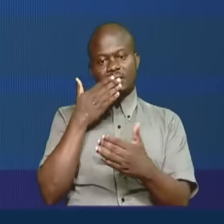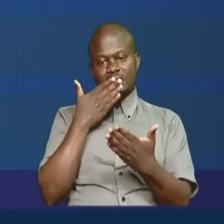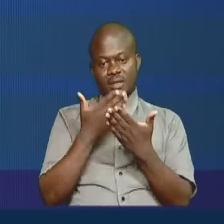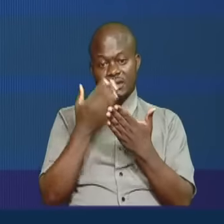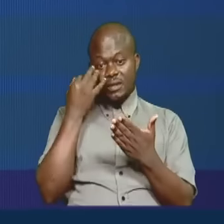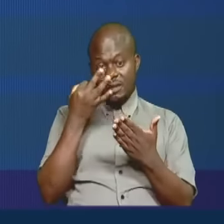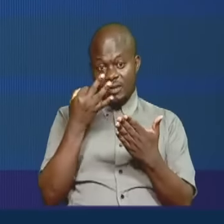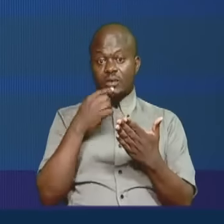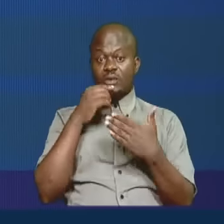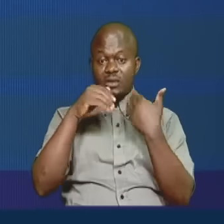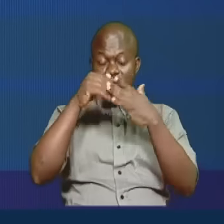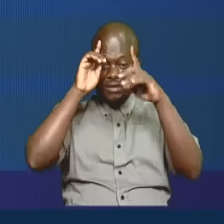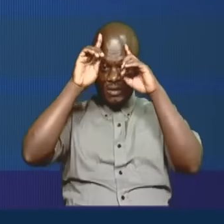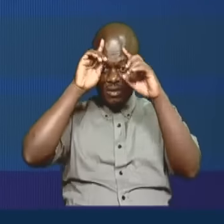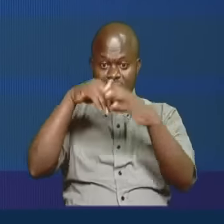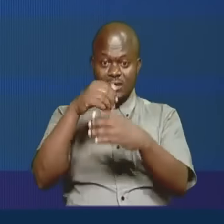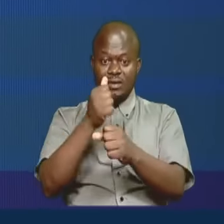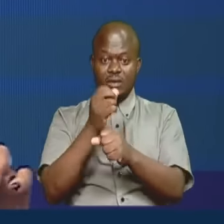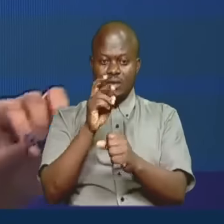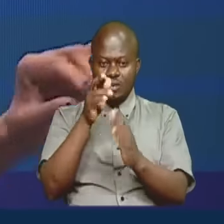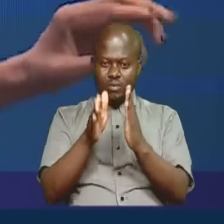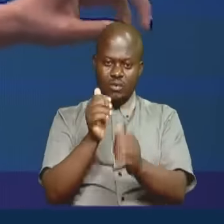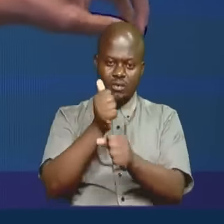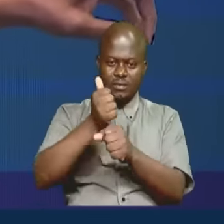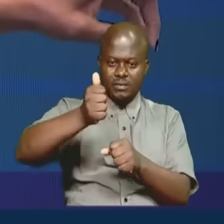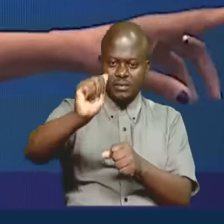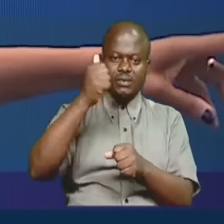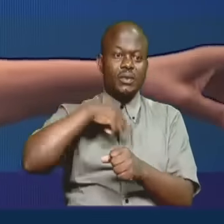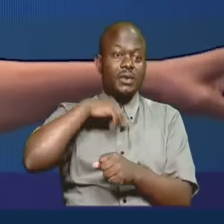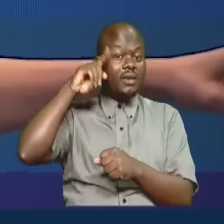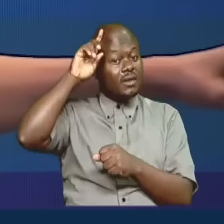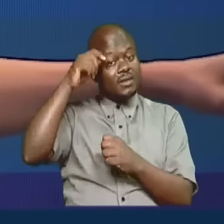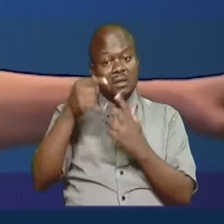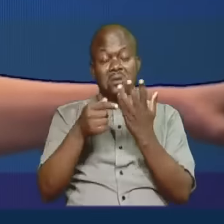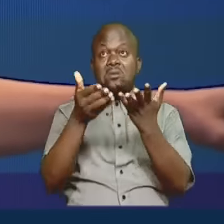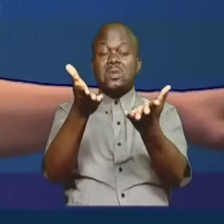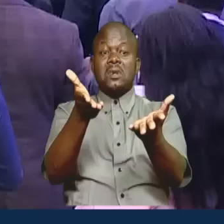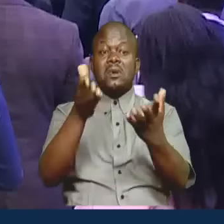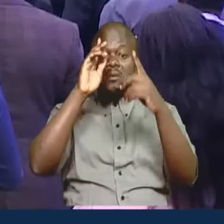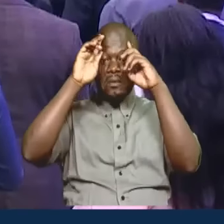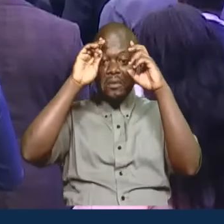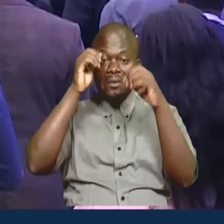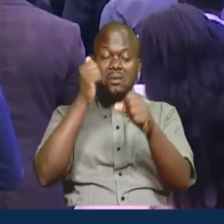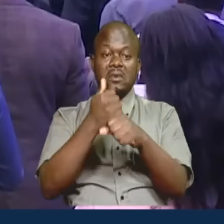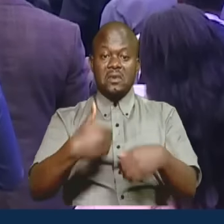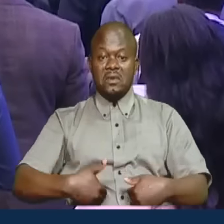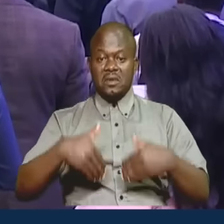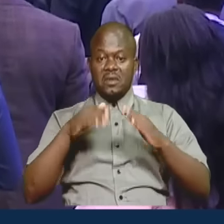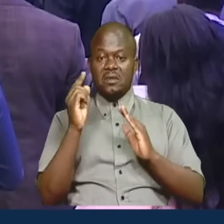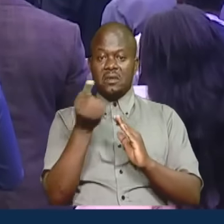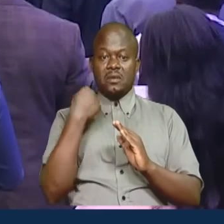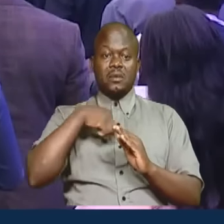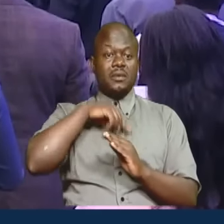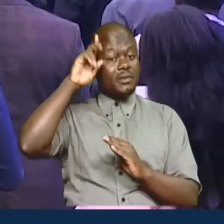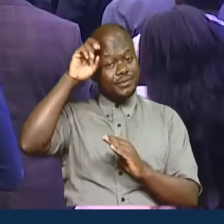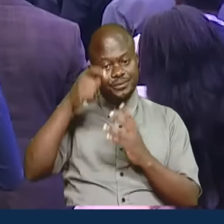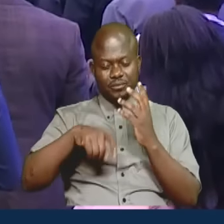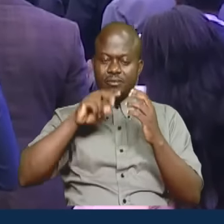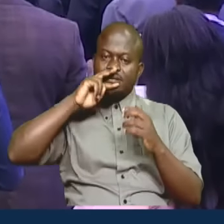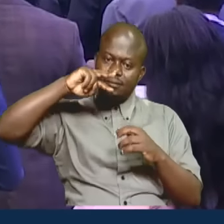tuvuza kwihangira imirimo cyangwa kuba rwiyemeza imirimo, tuba twumva ari ibintu biraho byo guhangira gusa urubyiruko imirimo. Ahubwo tuba tuvuga ibikwiye kuba